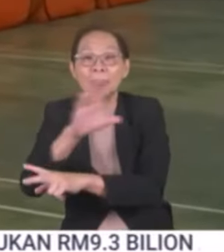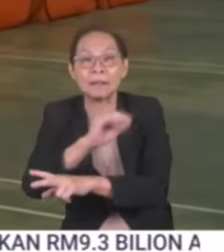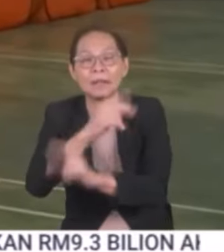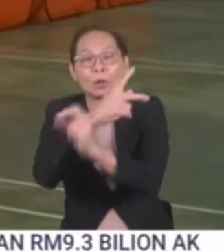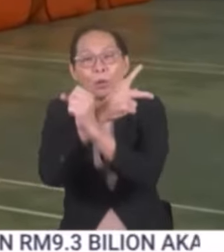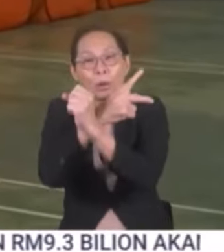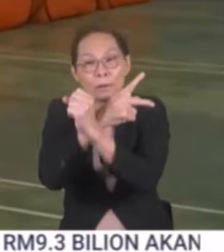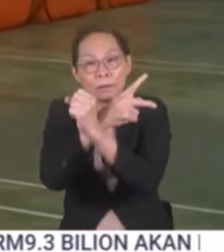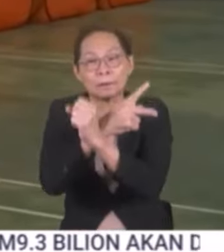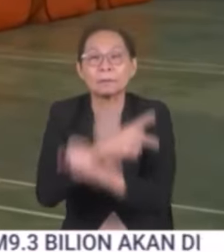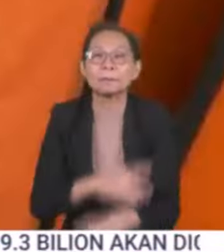Selangor